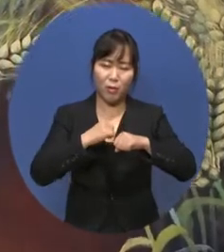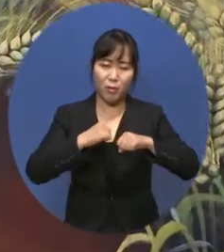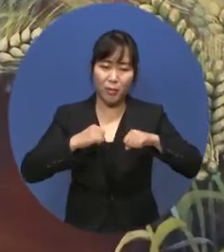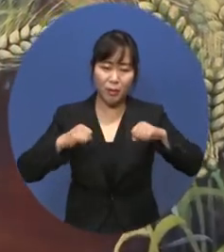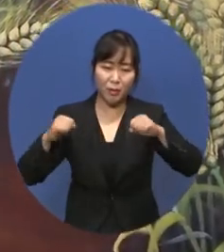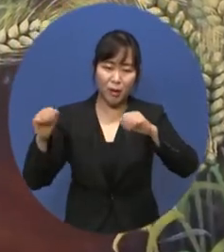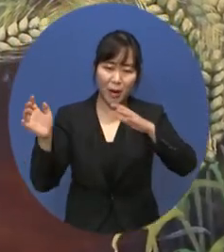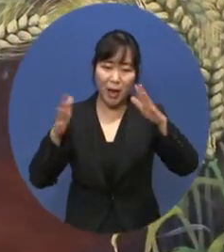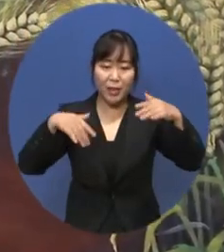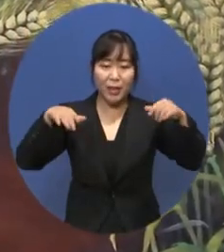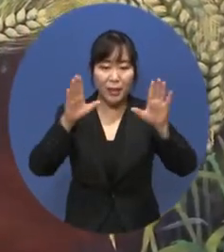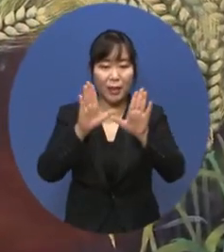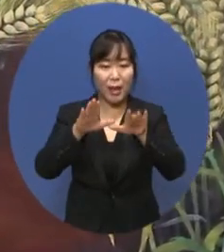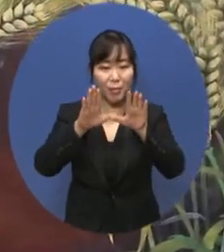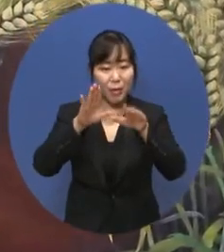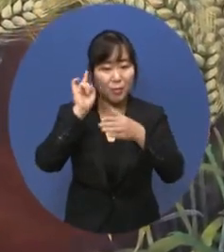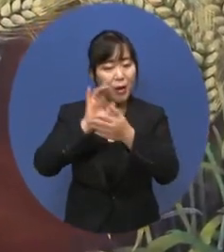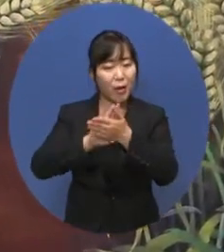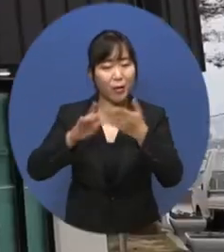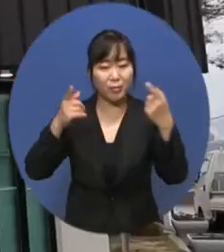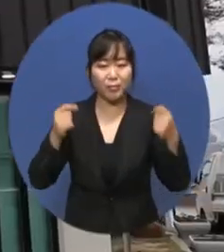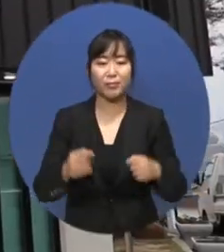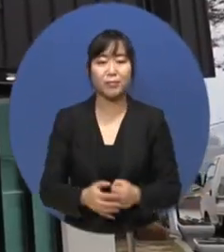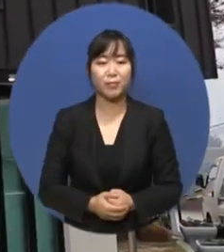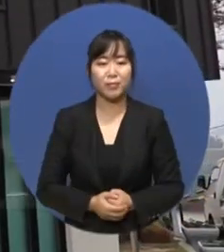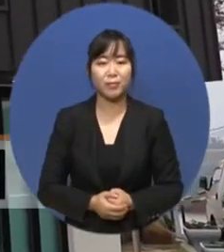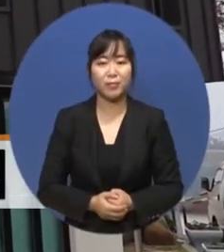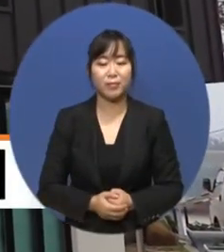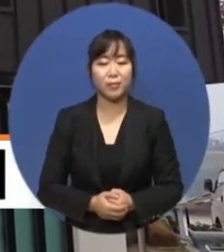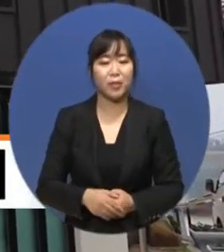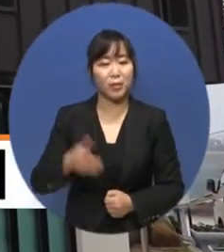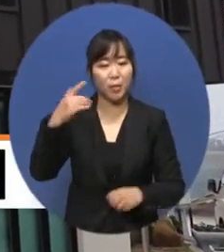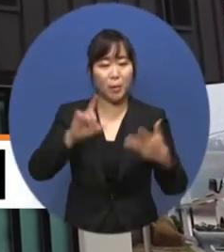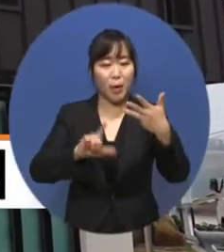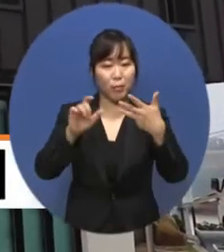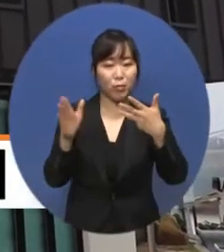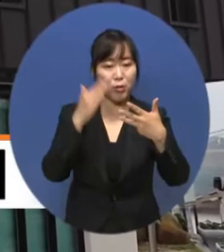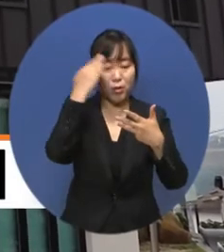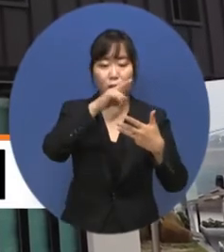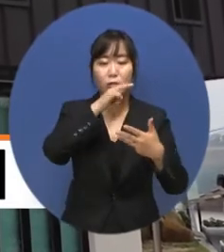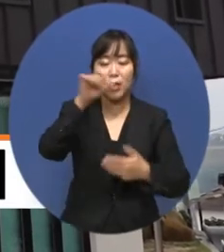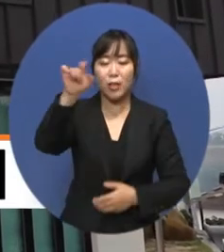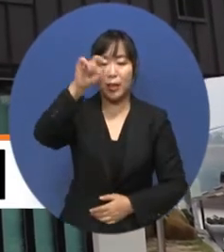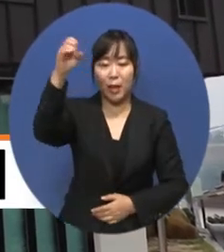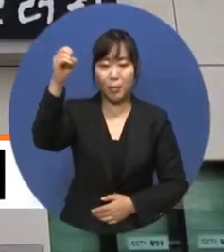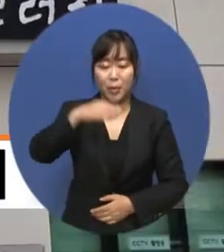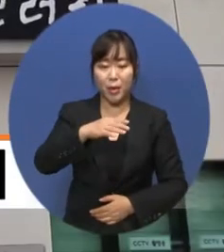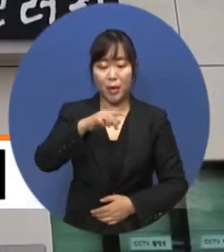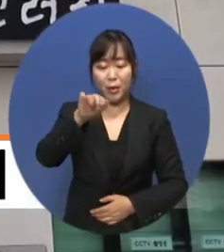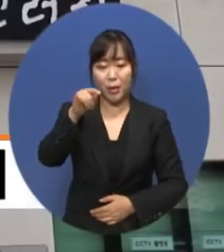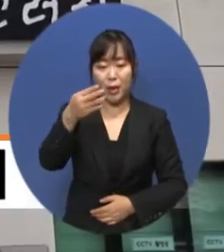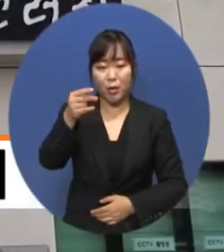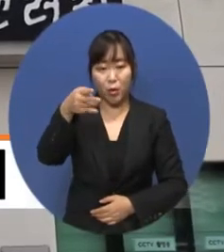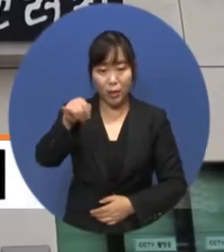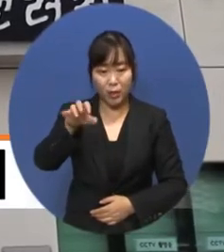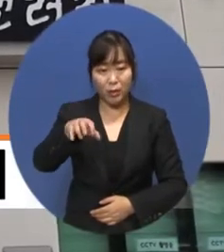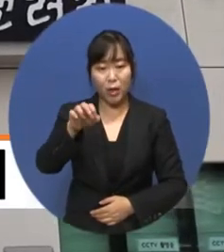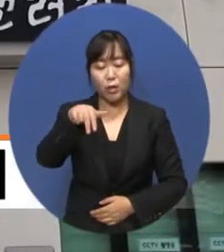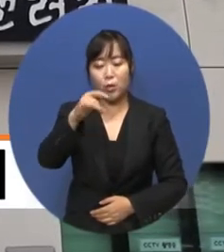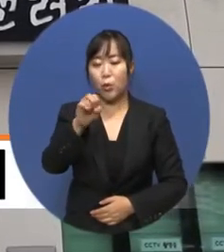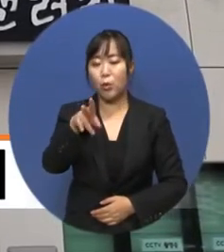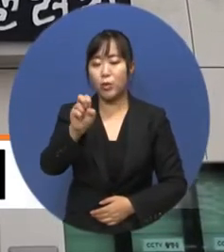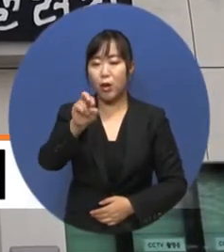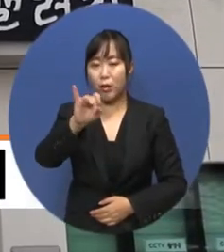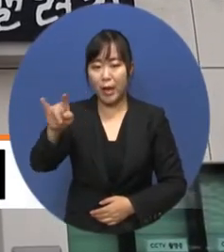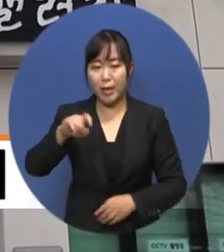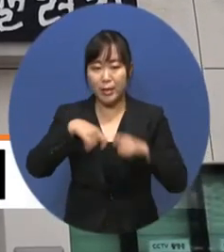날개짓하는 나비들은 평화롭습니다. 지난 8일부터 여수 달빛 갤러리에서는 조영애 개인전이